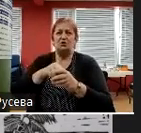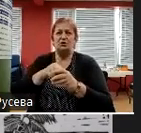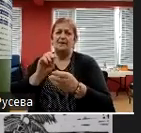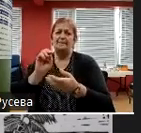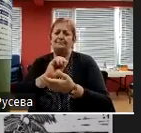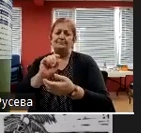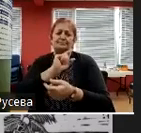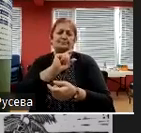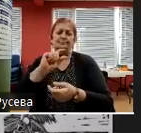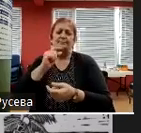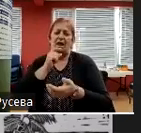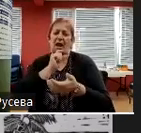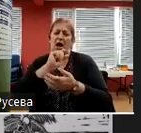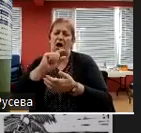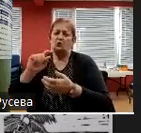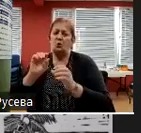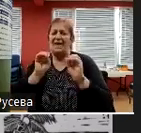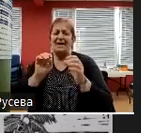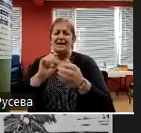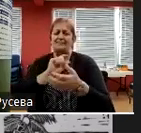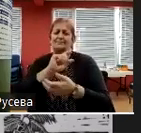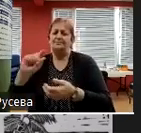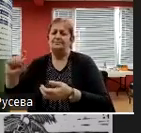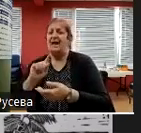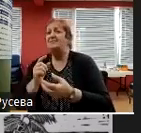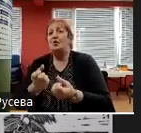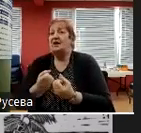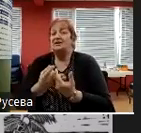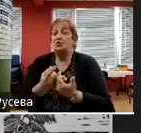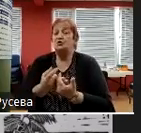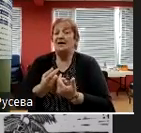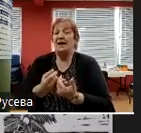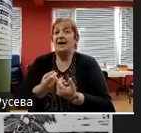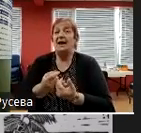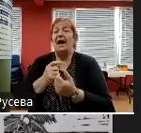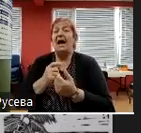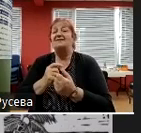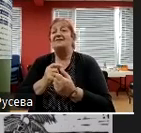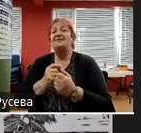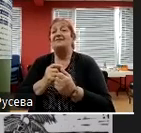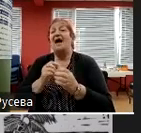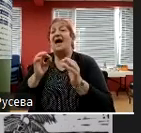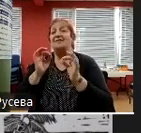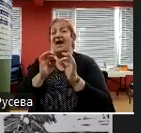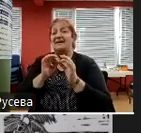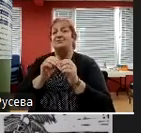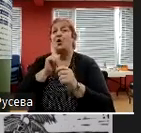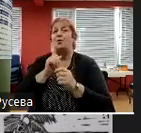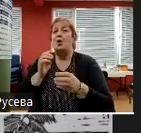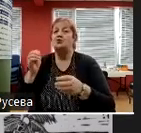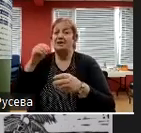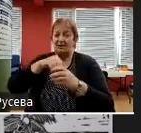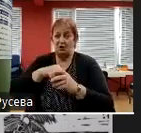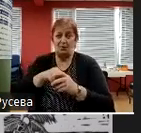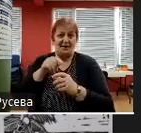субтитри или описателен текст, какво се случва. В Facebook даже има възможност да се добави това